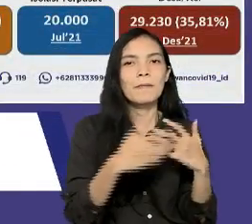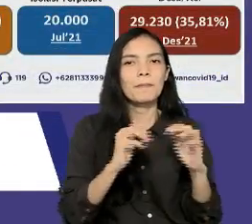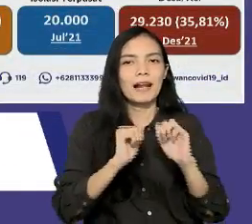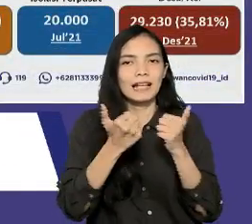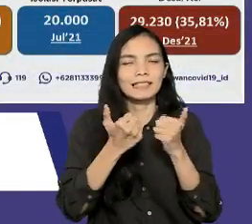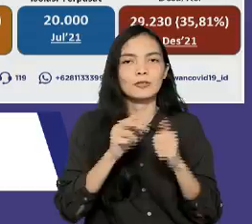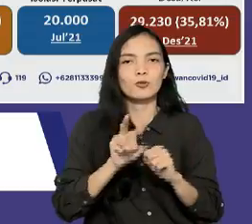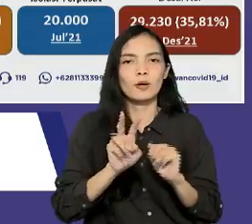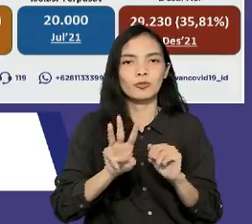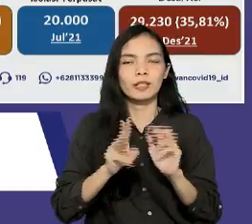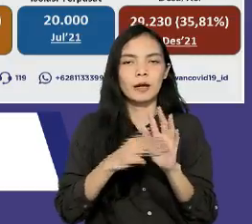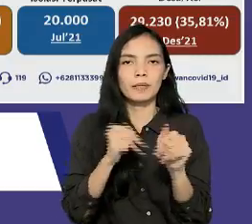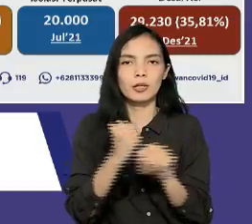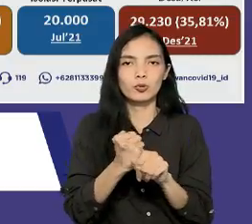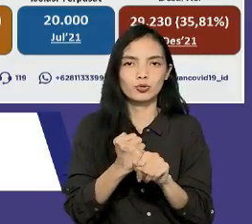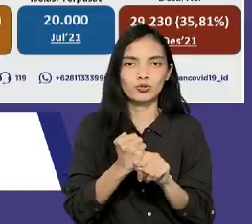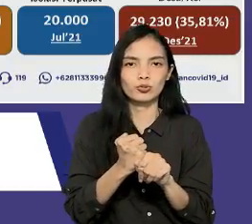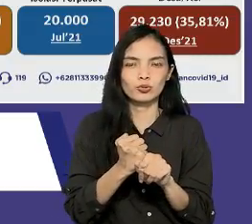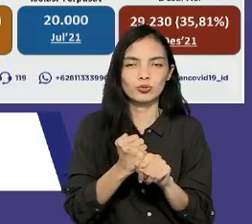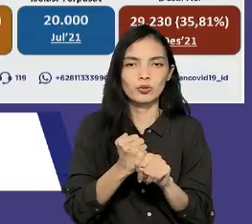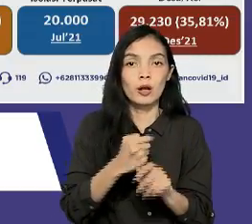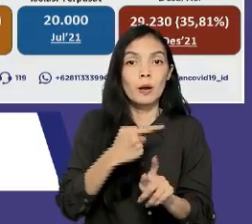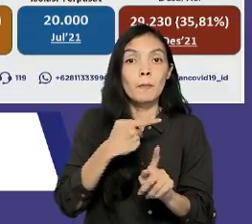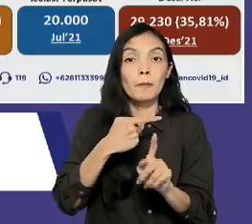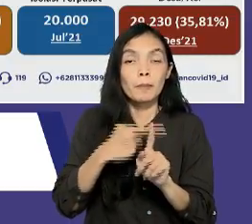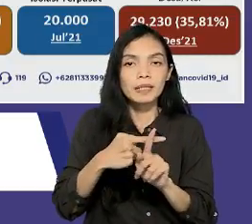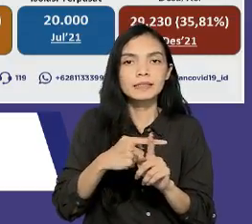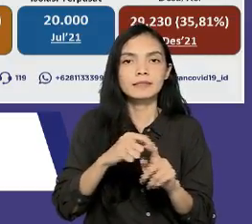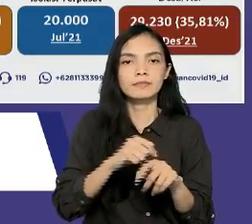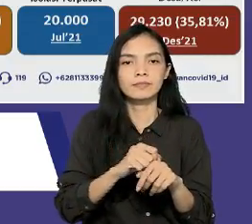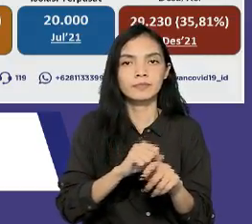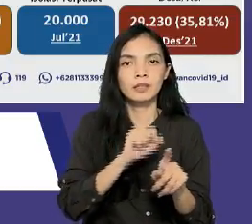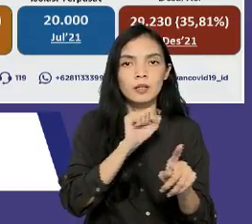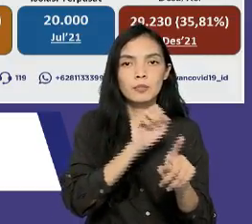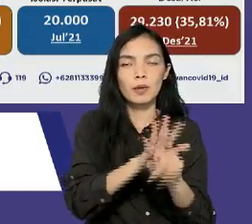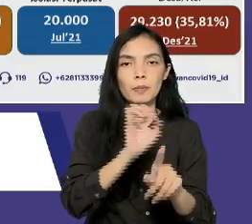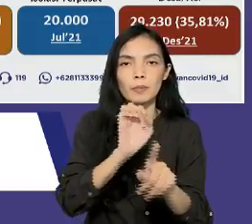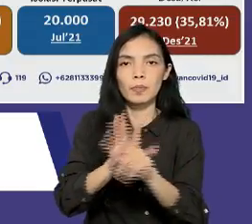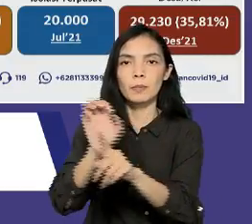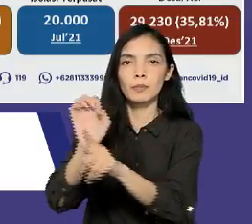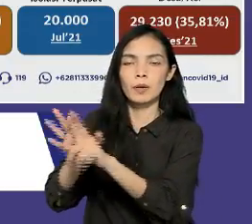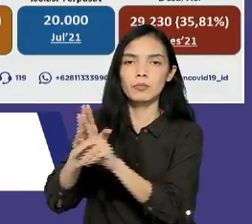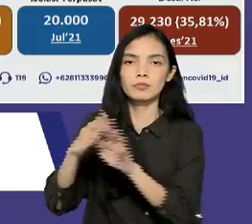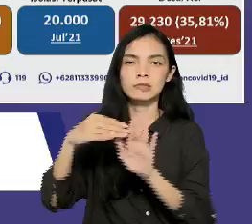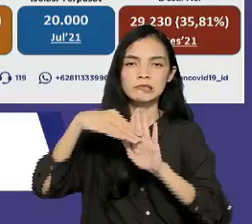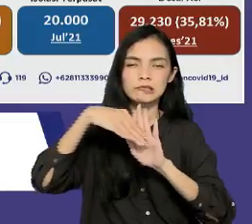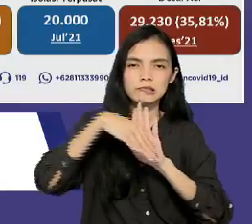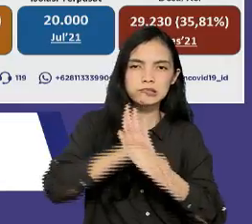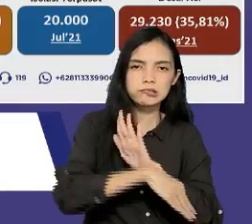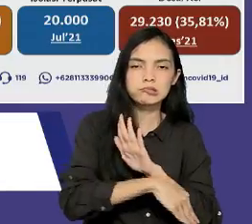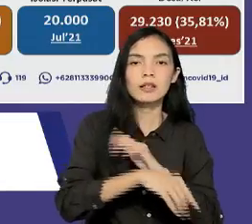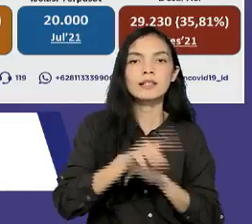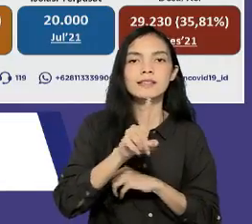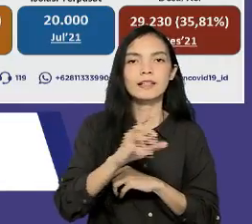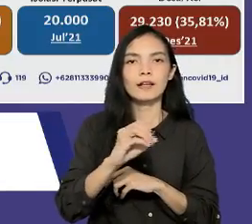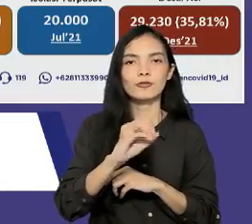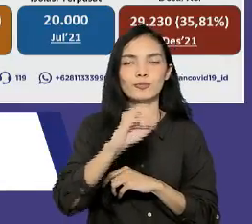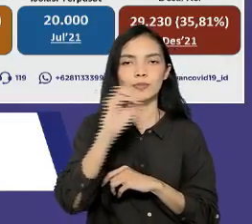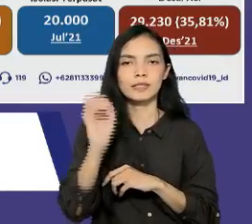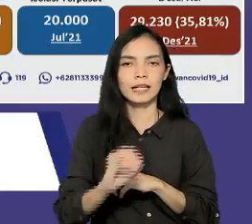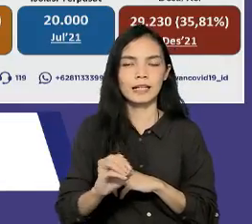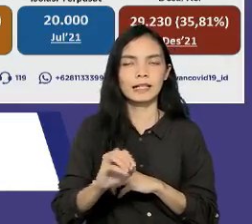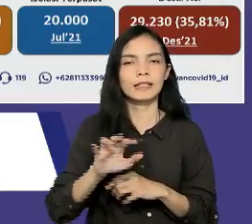sejak puncak kedua. Terlebih lagi, kasus telah berhasil diturunkan hingga hampir 100%,